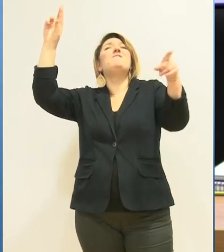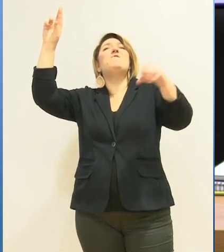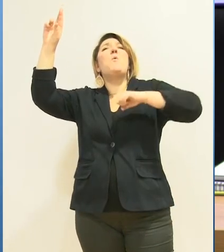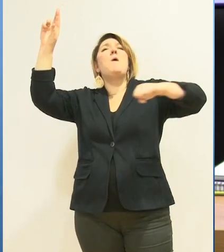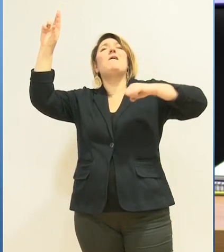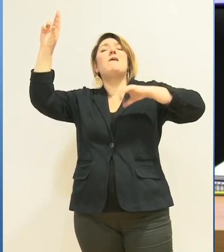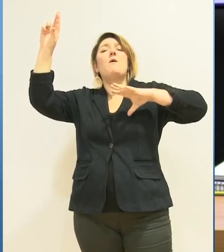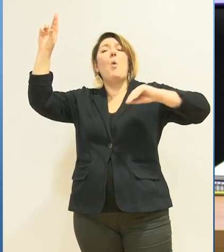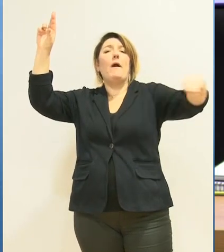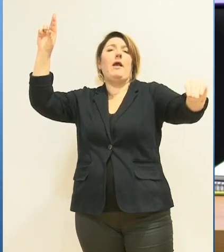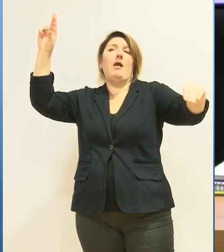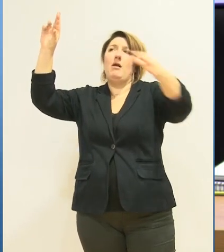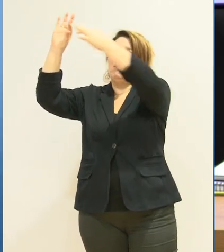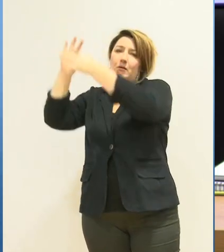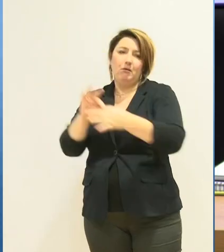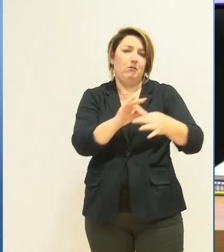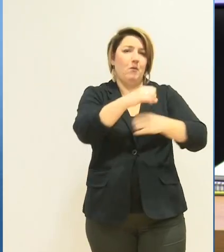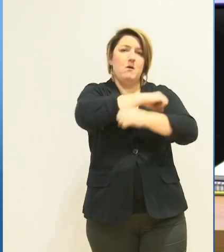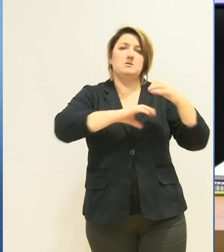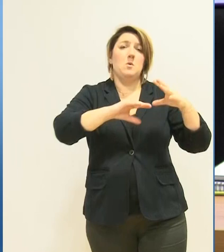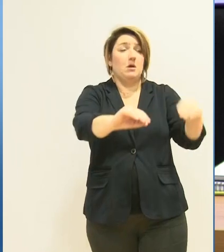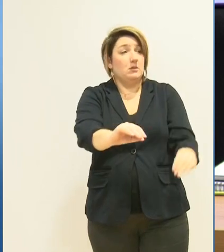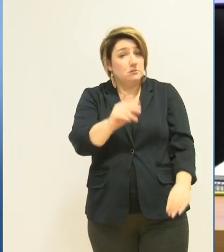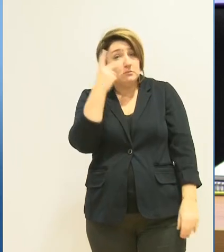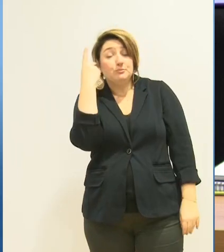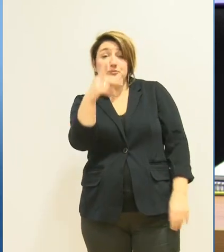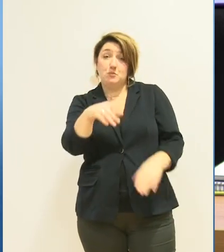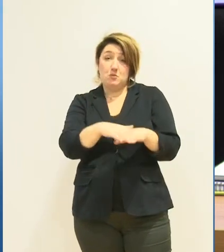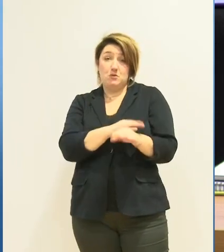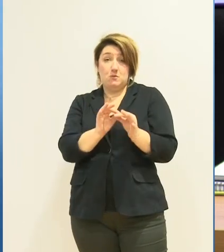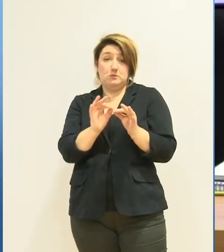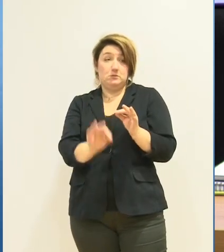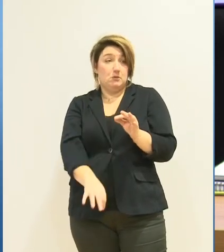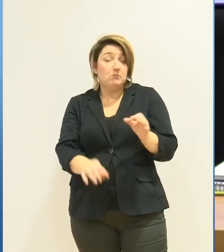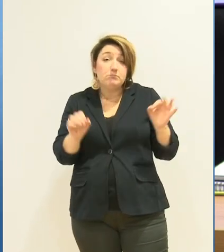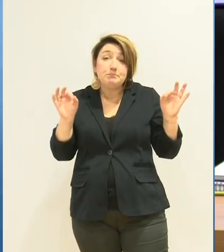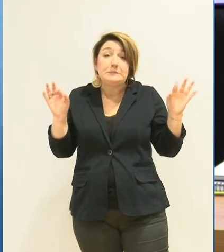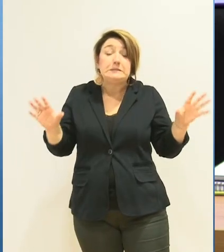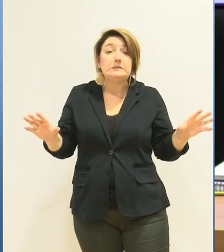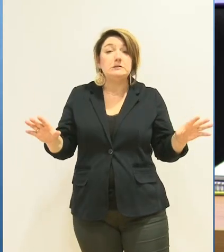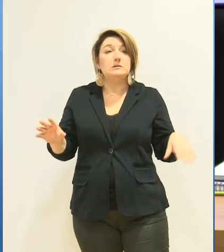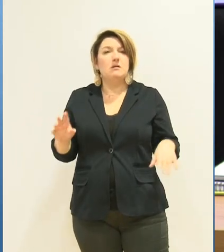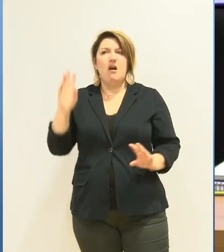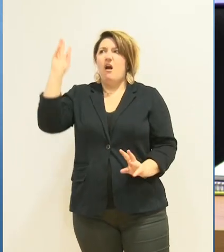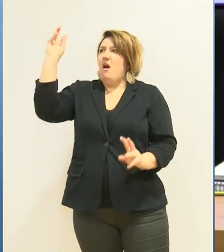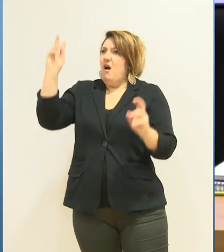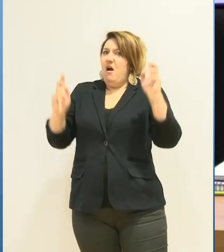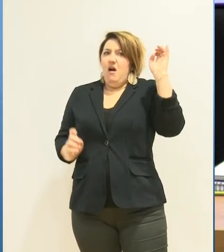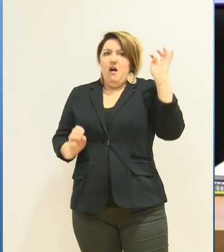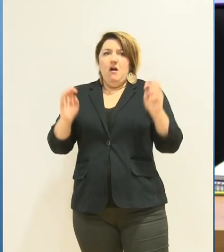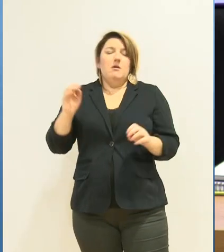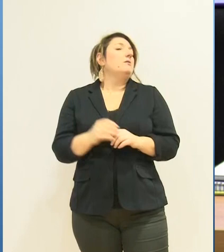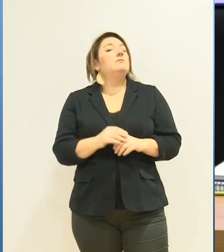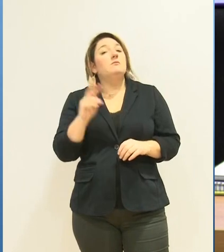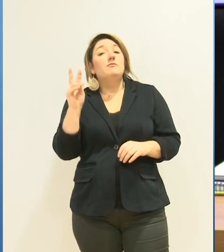de votre politique est d'ailleurs au fond est ce bien est ce bien surprenant à l'heure où